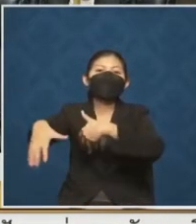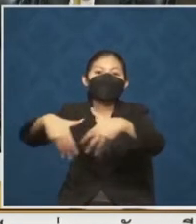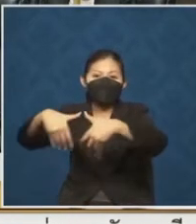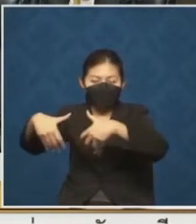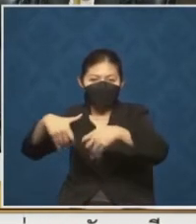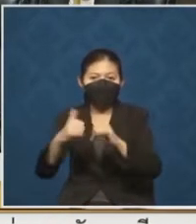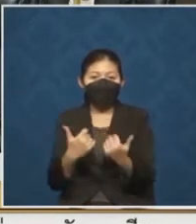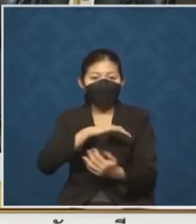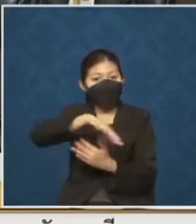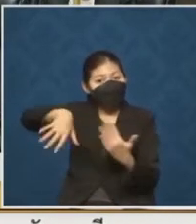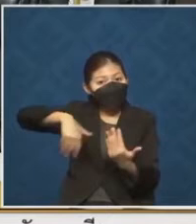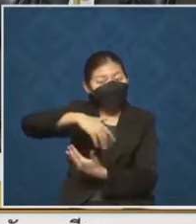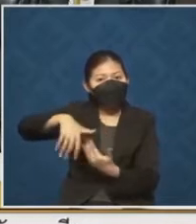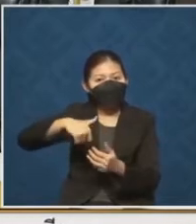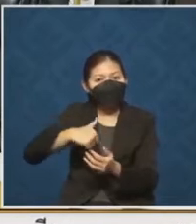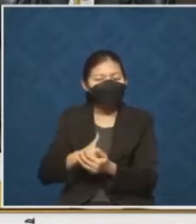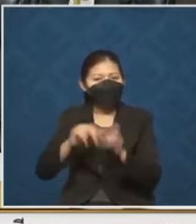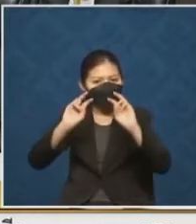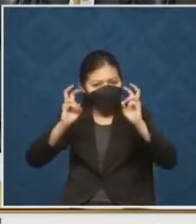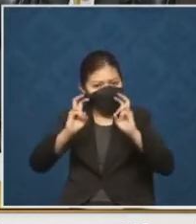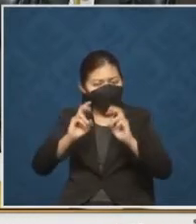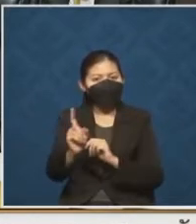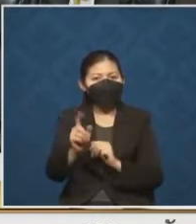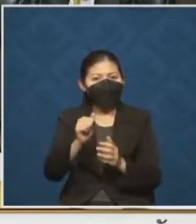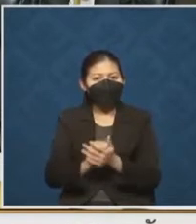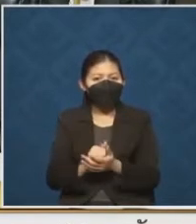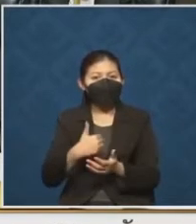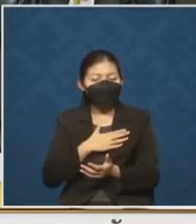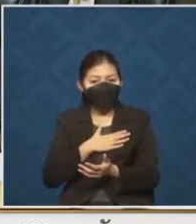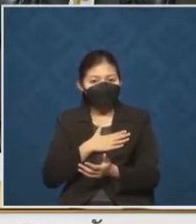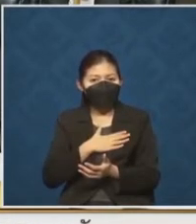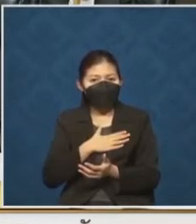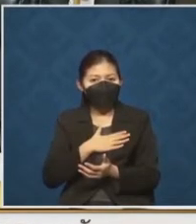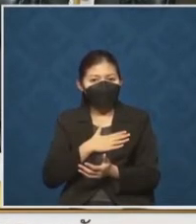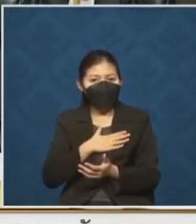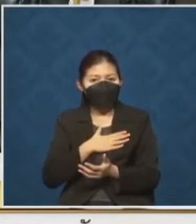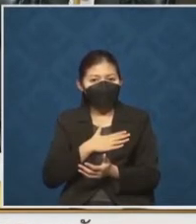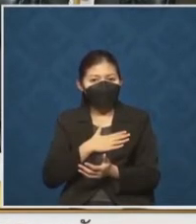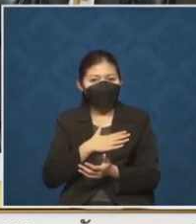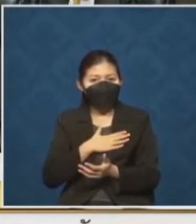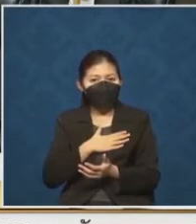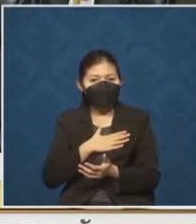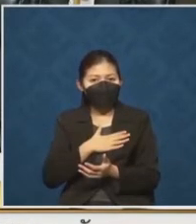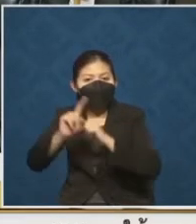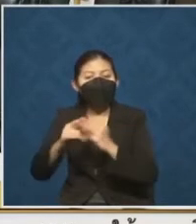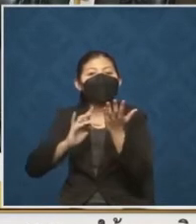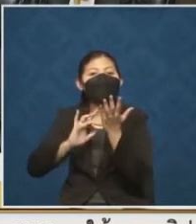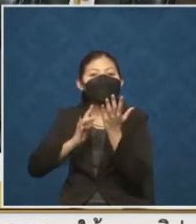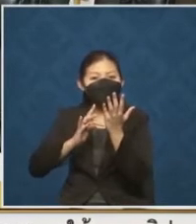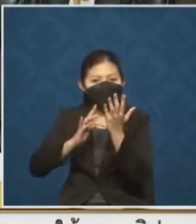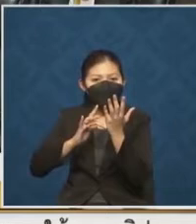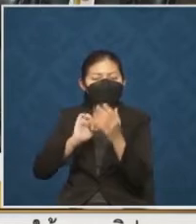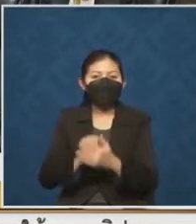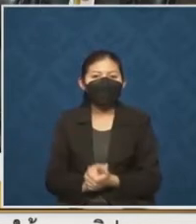อภัยครับไม่ว่าสถานการณ์ที่เกิดขึ้นมาทั้งหลายทั้งปวงจะเป็นอย่างไรนั้นเราให้อภัยซึ่งกันและกันเพื่อจุดใจที่สุดคือทำเพื่อพี่น้องประชาชน